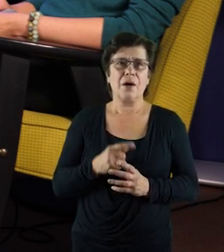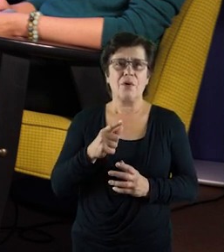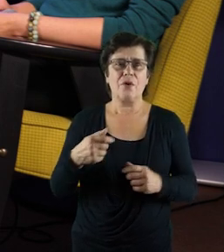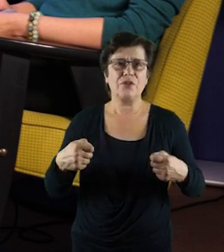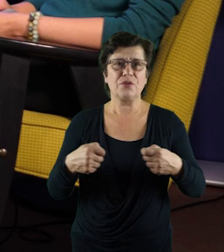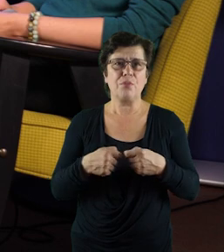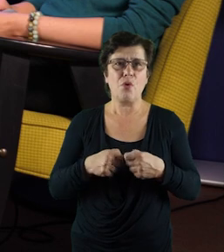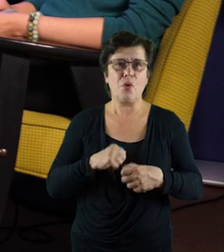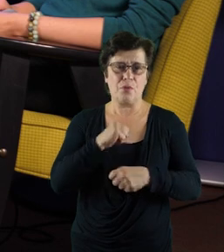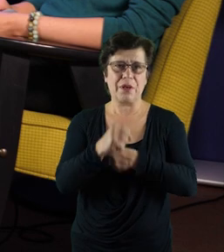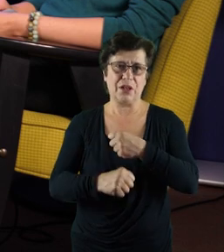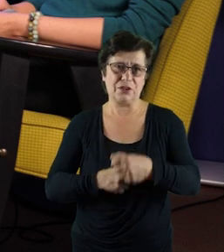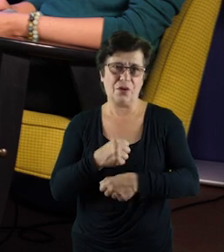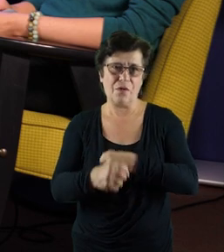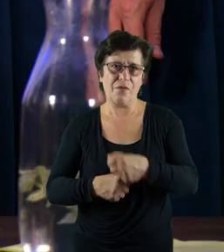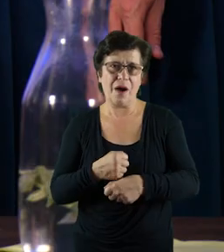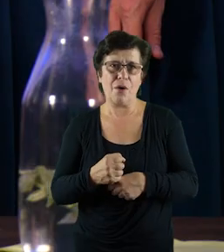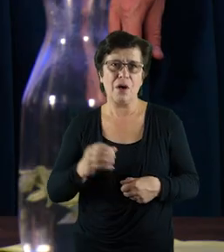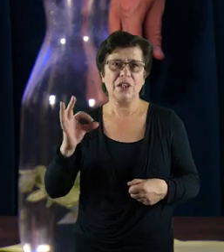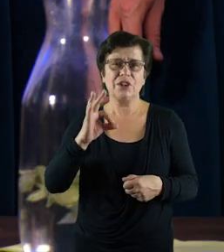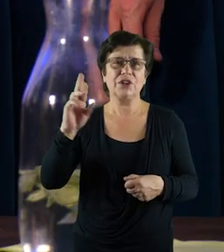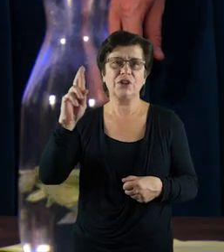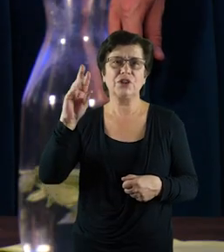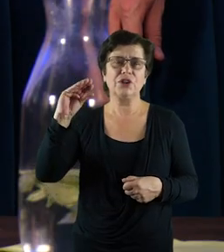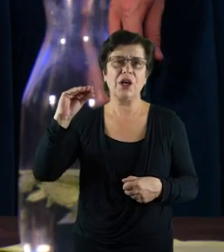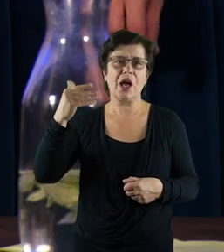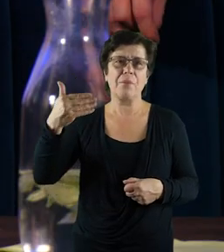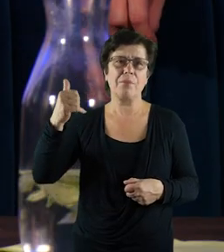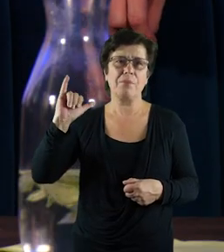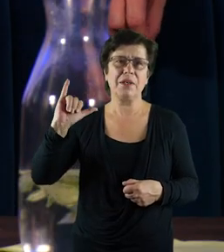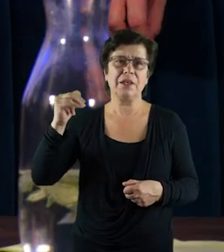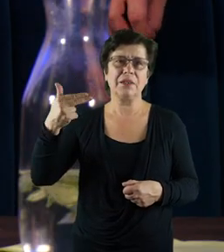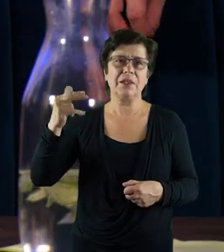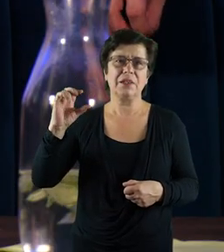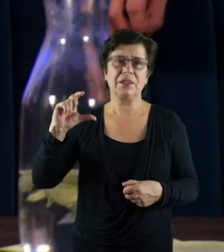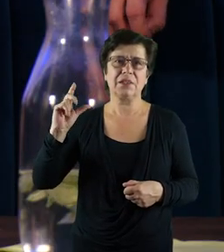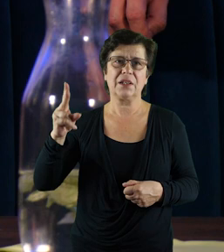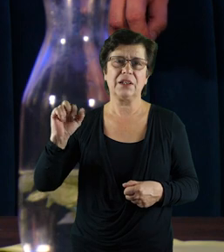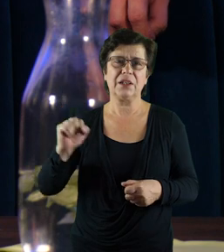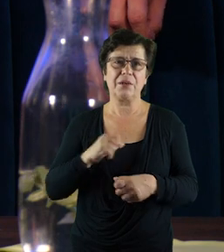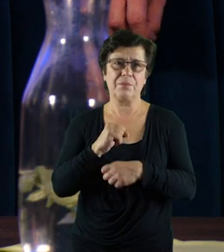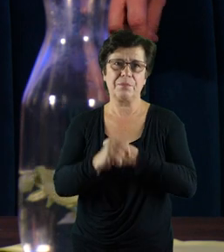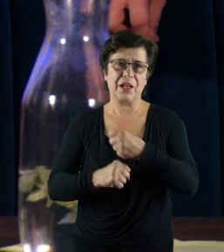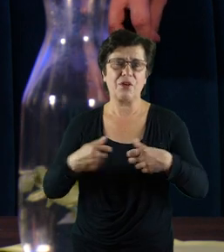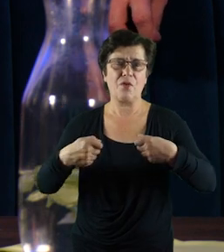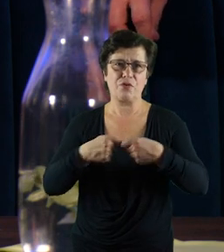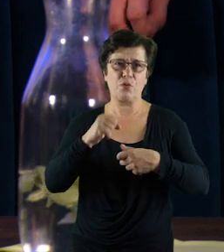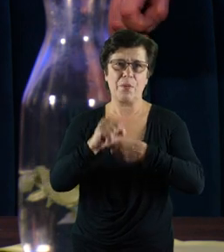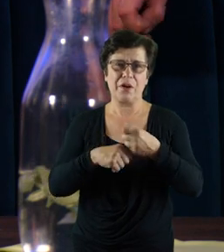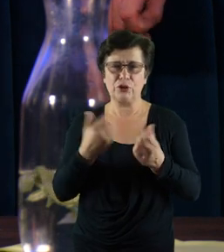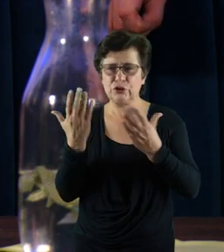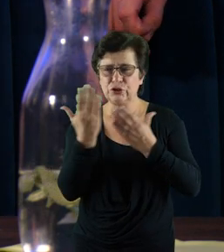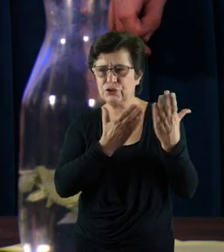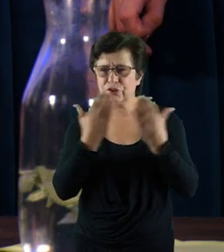z Władysławem Strzemińskim, bo to są bardzo plastyczne obrazy, bardzo takie. Czyta się to tak, jakby się patrzyło na obraz.